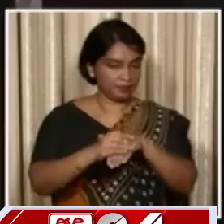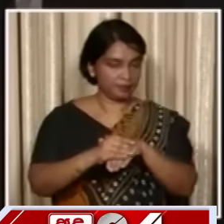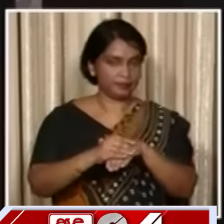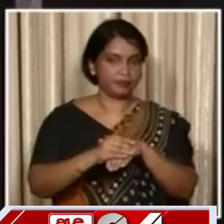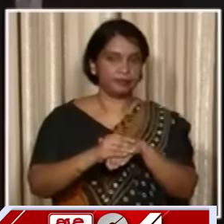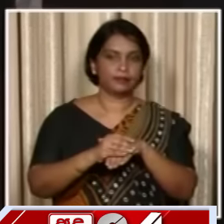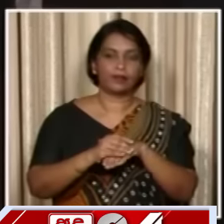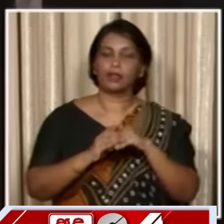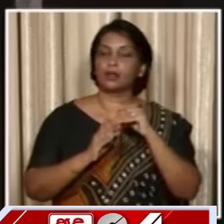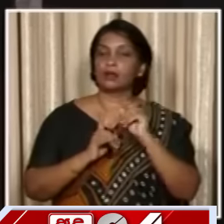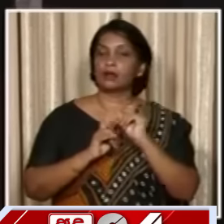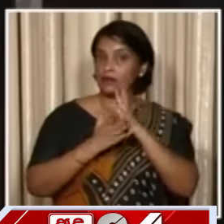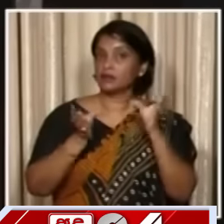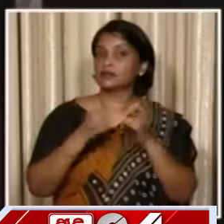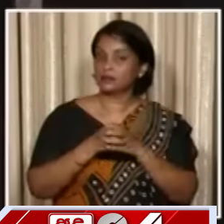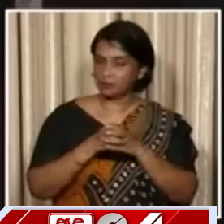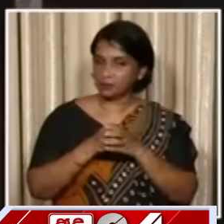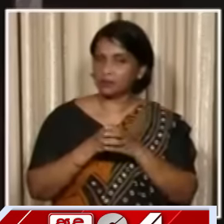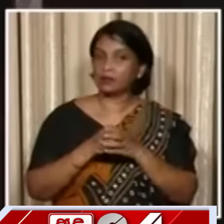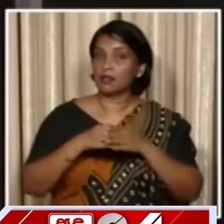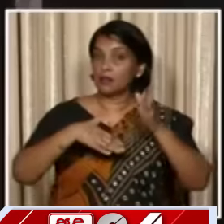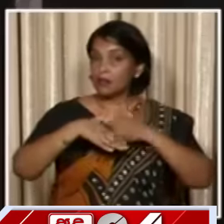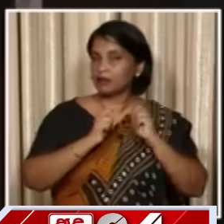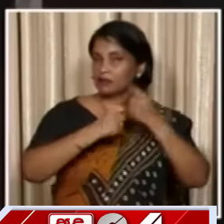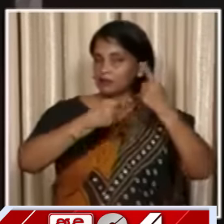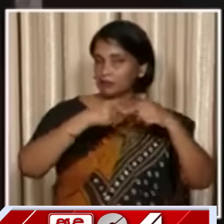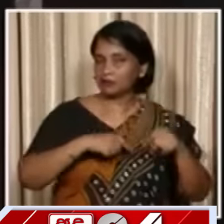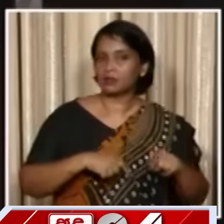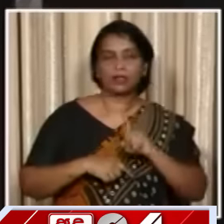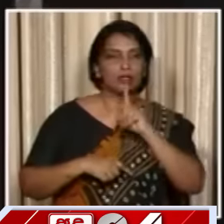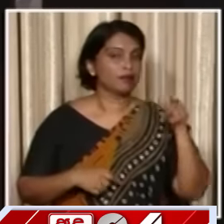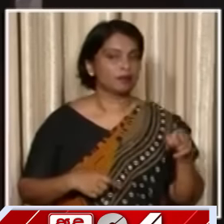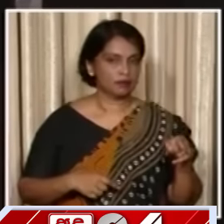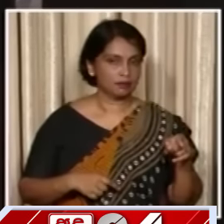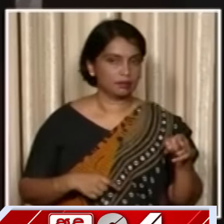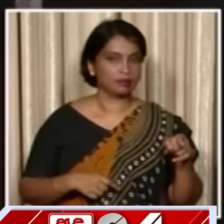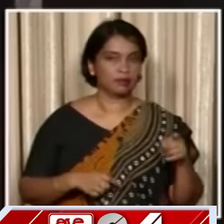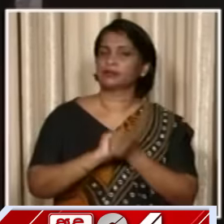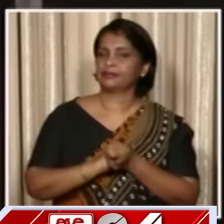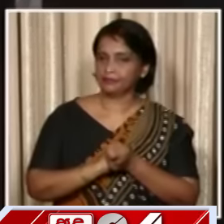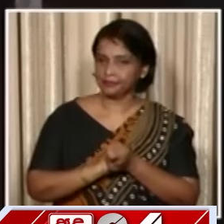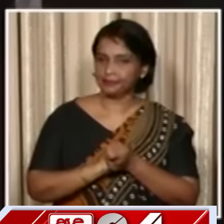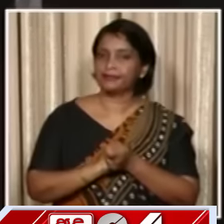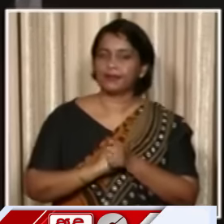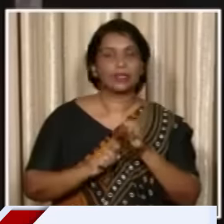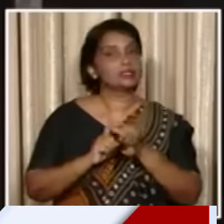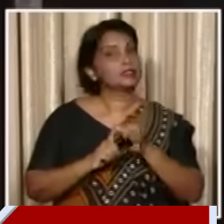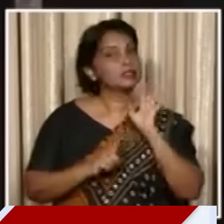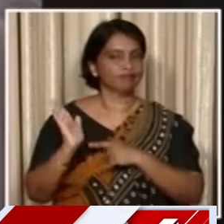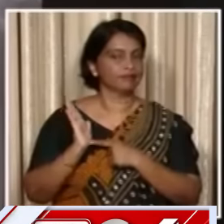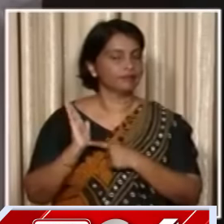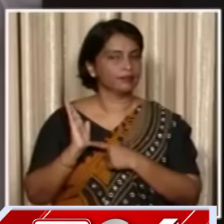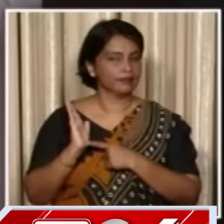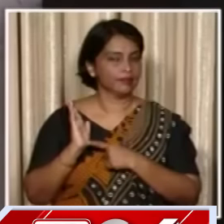සිටින ව්‍යවස්ථාදායක සභාවේ සිදුවුණු ක්‍රියාදාමය කථානායකවරයා විකෘති කළලා ජනාධිපතිවරයාට යවපු